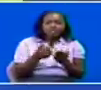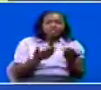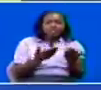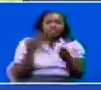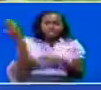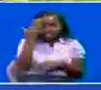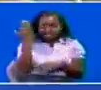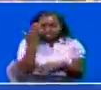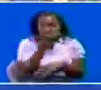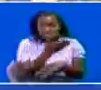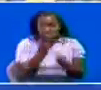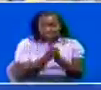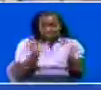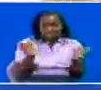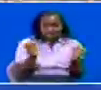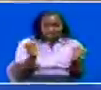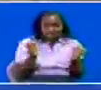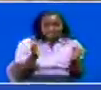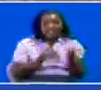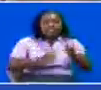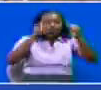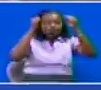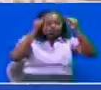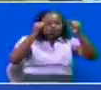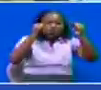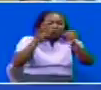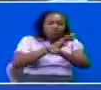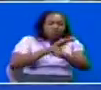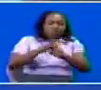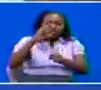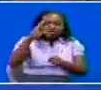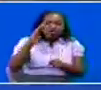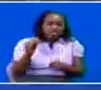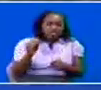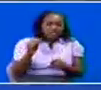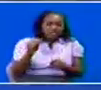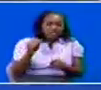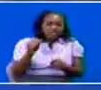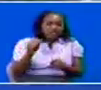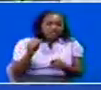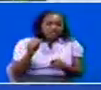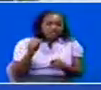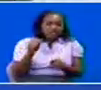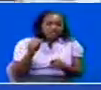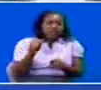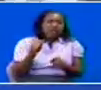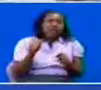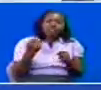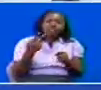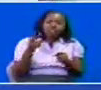Wahadhiri wa vyuo vikuu vya umma wanagoma ili kushinikiza utekelezaji wa mkataba wa makubaliano ya pamoja, yani CBA, wa